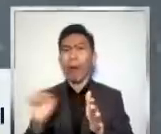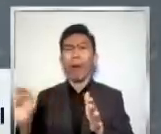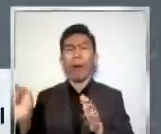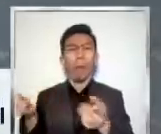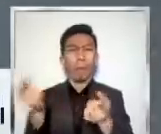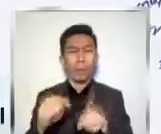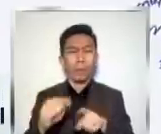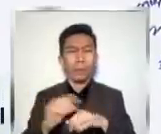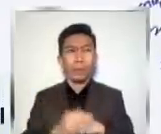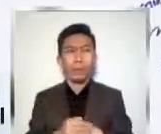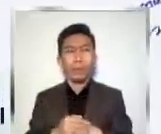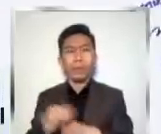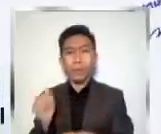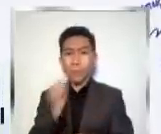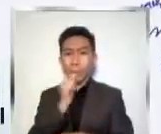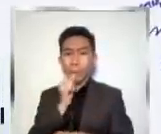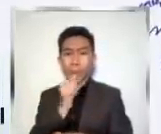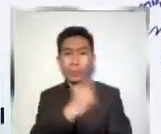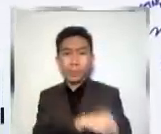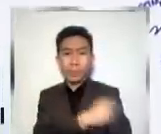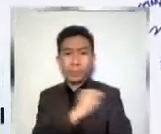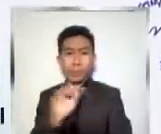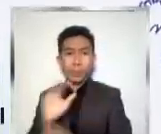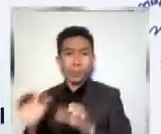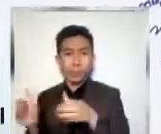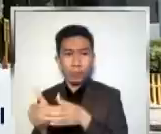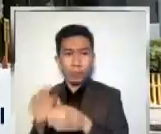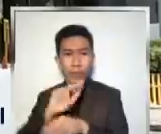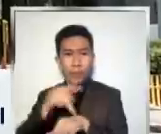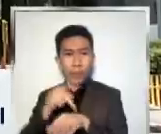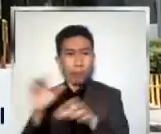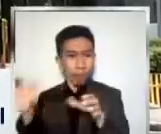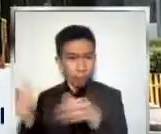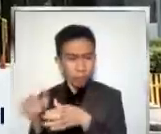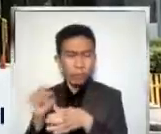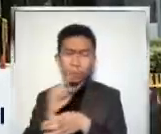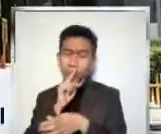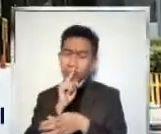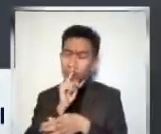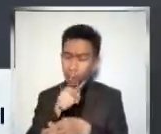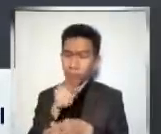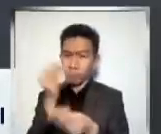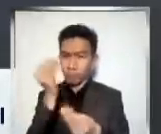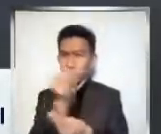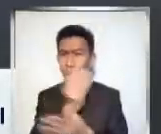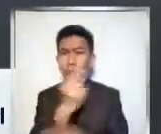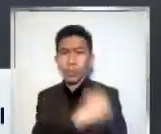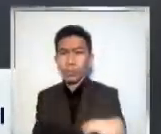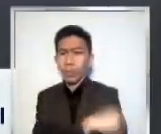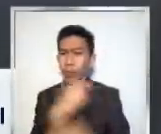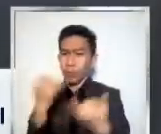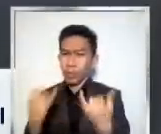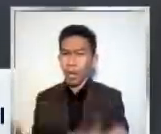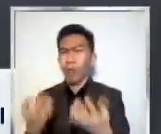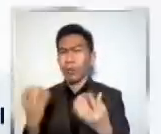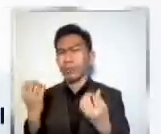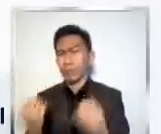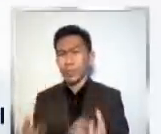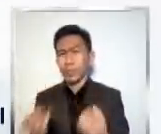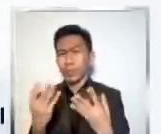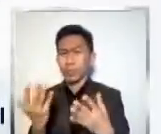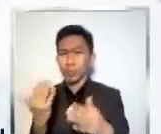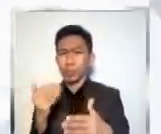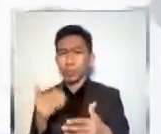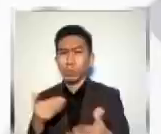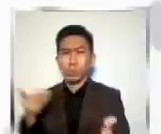Hospital Association of the Philippines, hirap na talaga ang mga ospital na tumugon sa dami ng mga kaso ng COVID ngayon sa Metro Manila. Kung puro